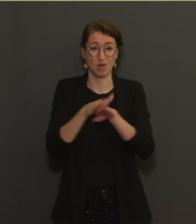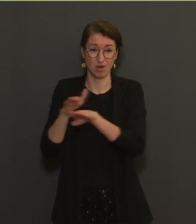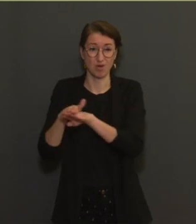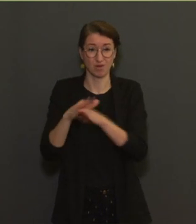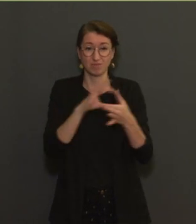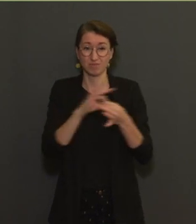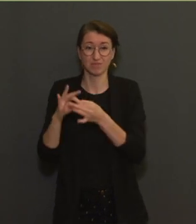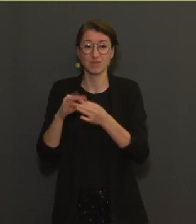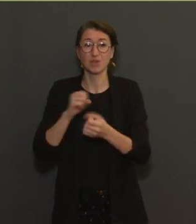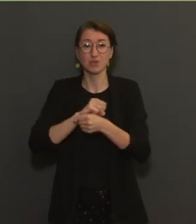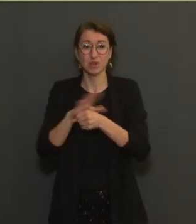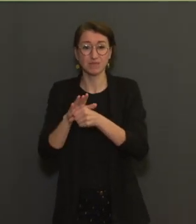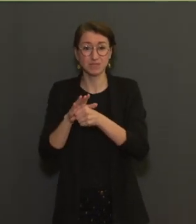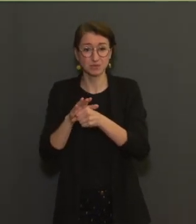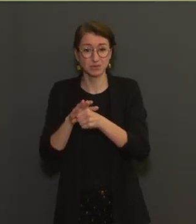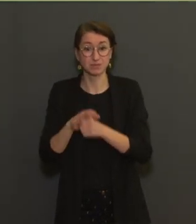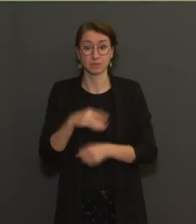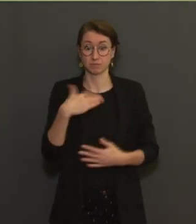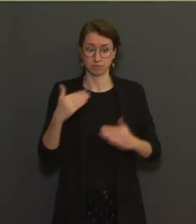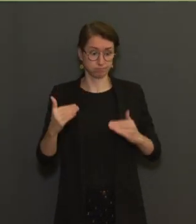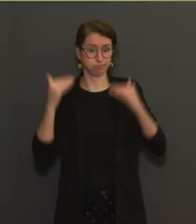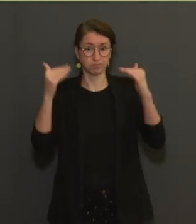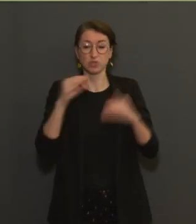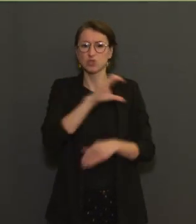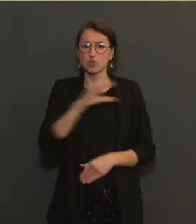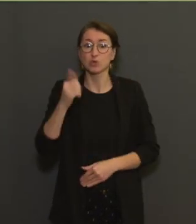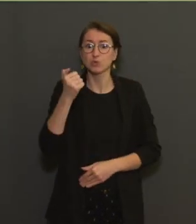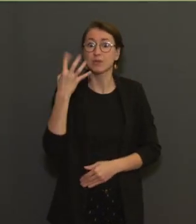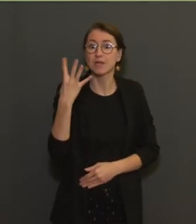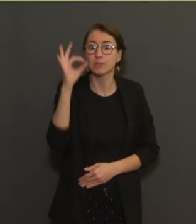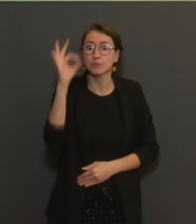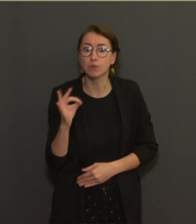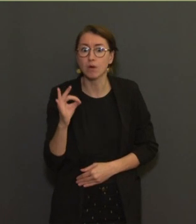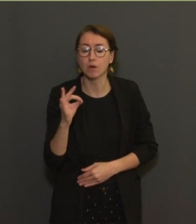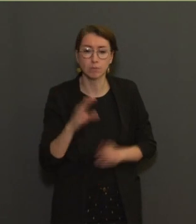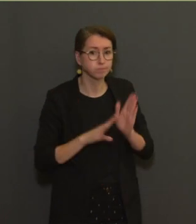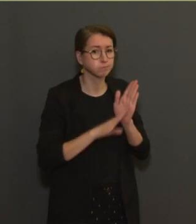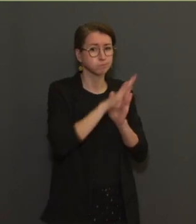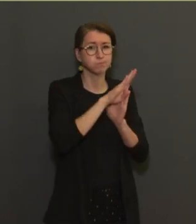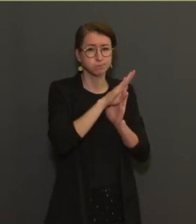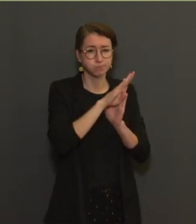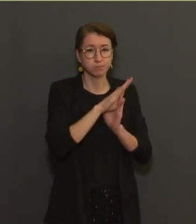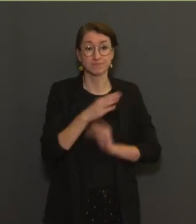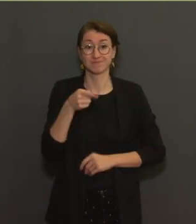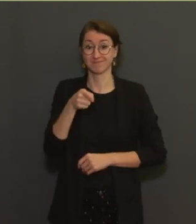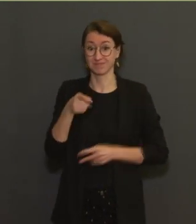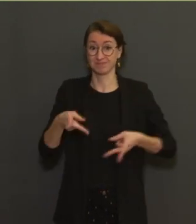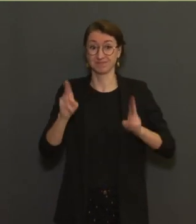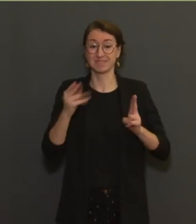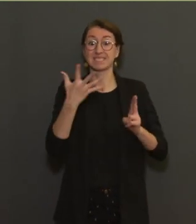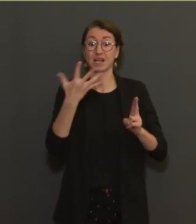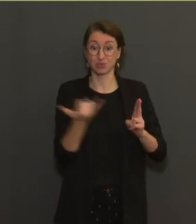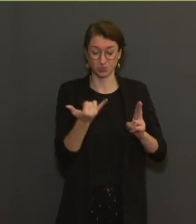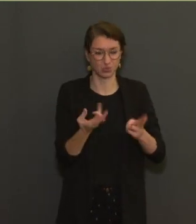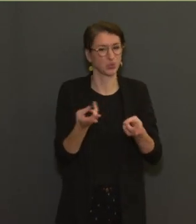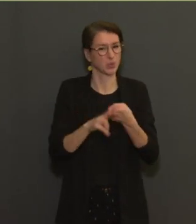par rapport aux semaines précédentes et un doublement tous les 5 jours. Ce vendredi, 30 octobre,